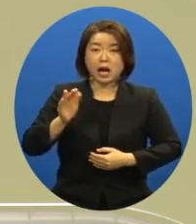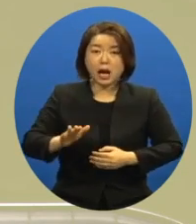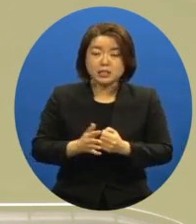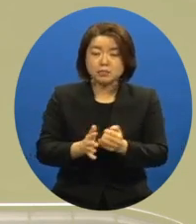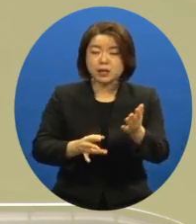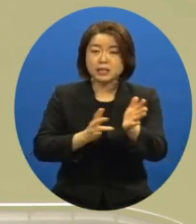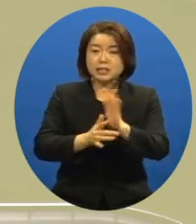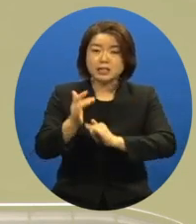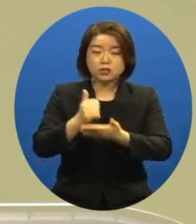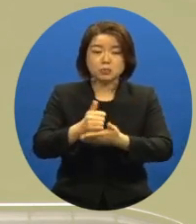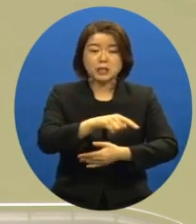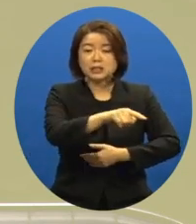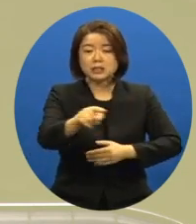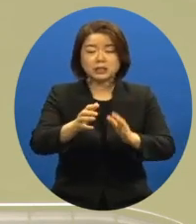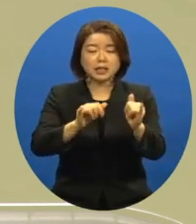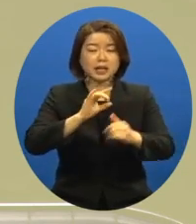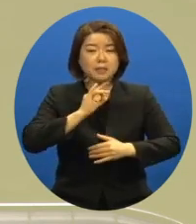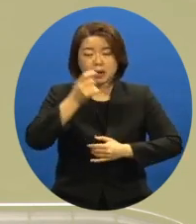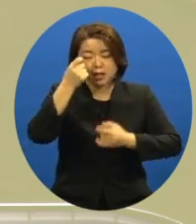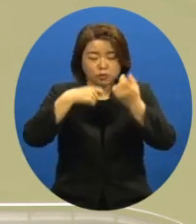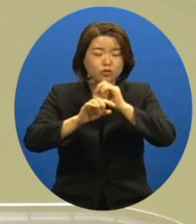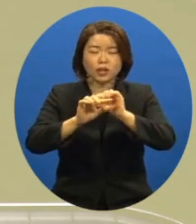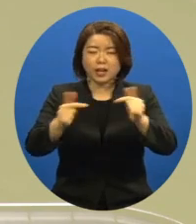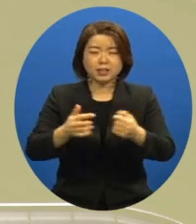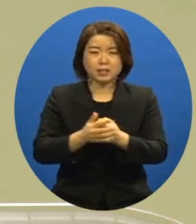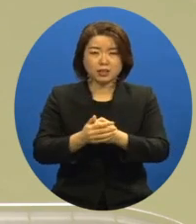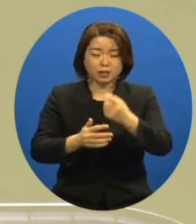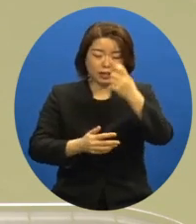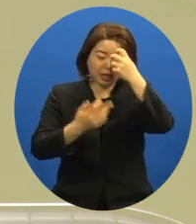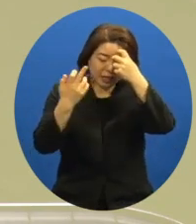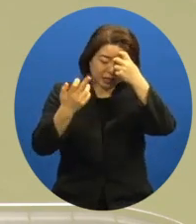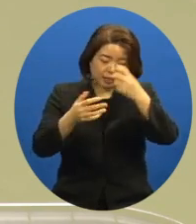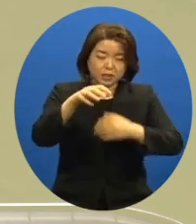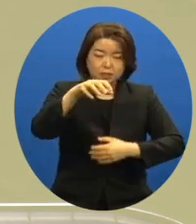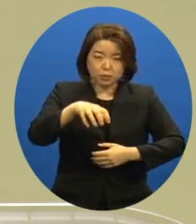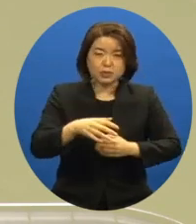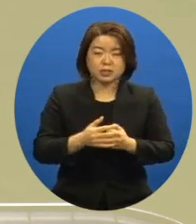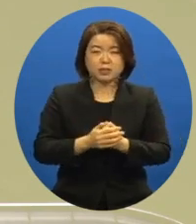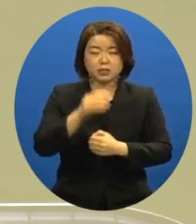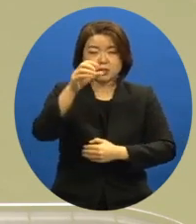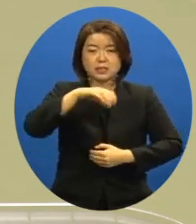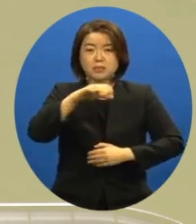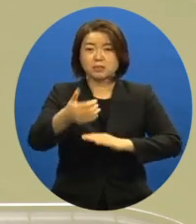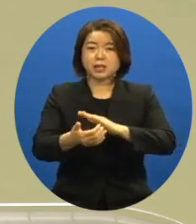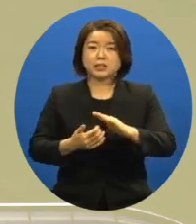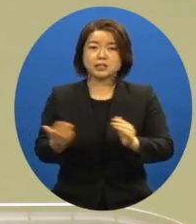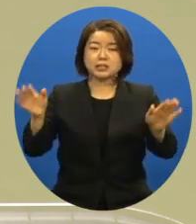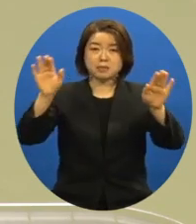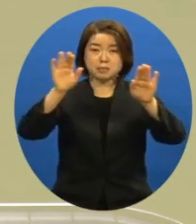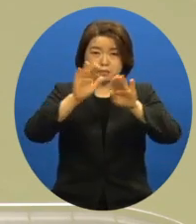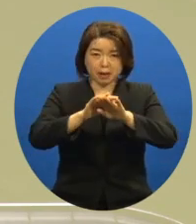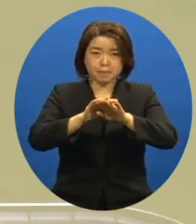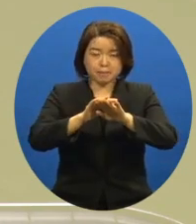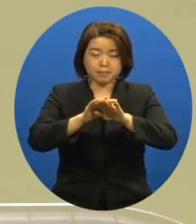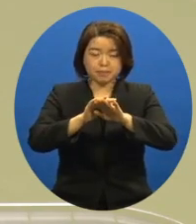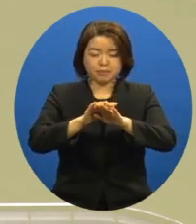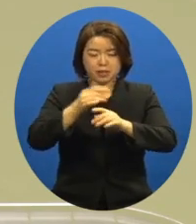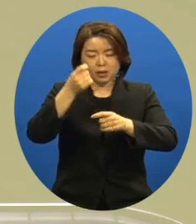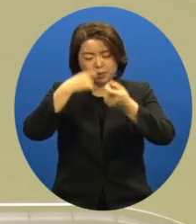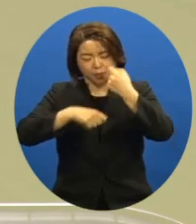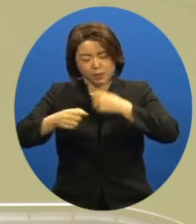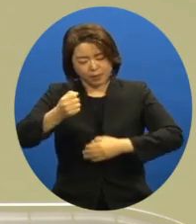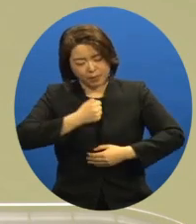위하여 우신 것만 아닙니다. 겟세마네 동산에서 십자가 지시기 전날 밤 그렇게 통곡을